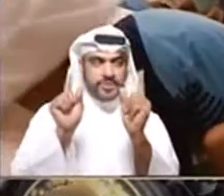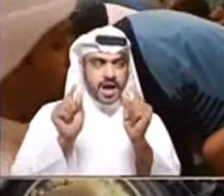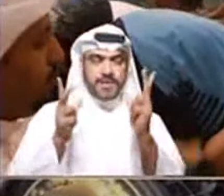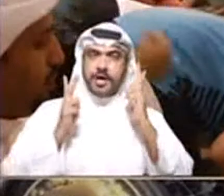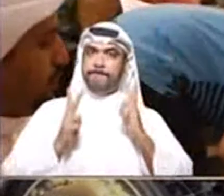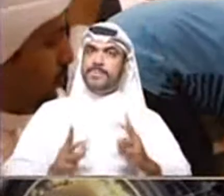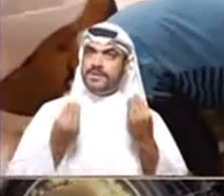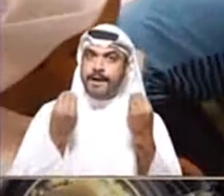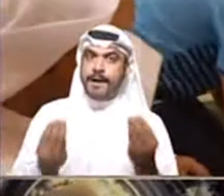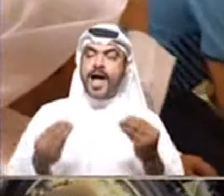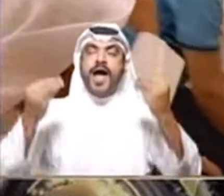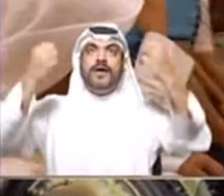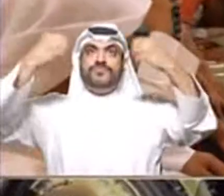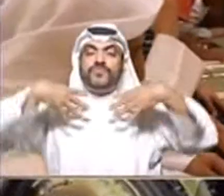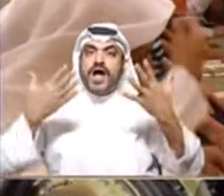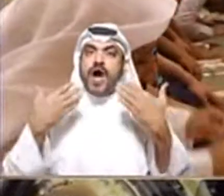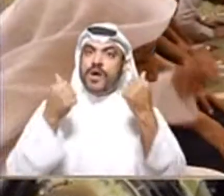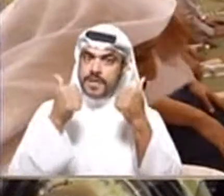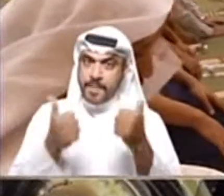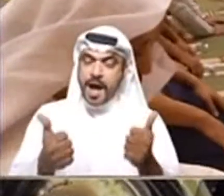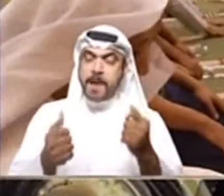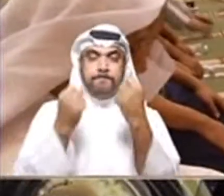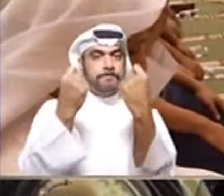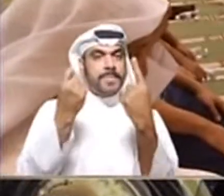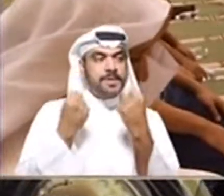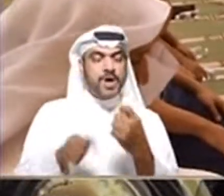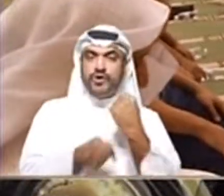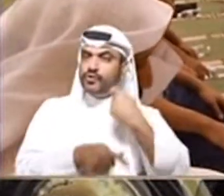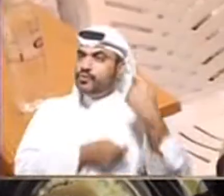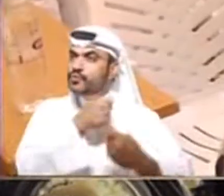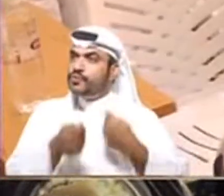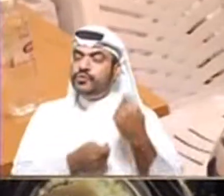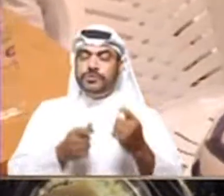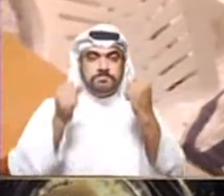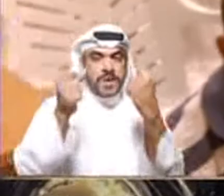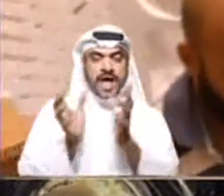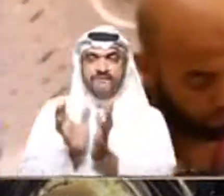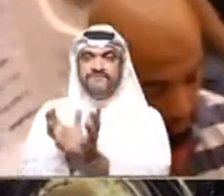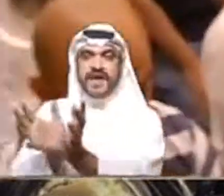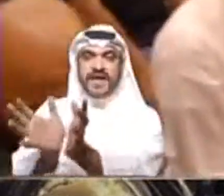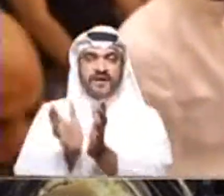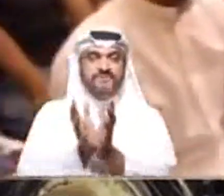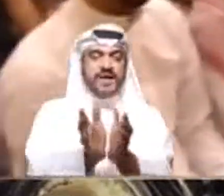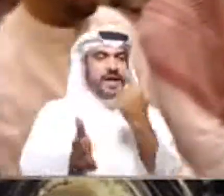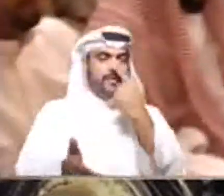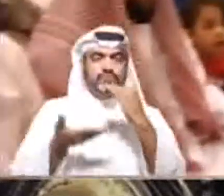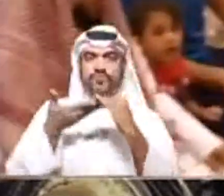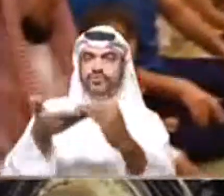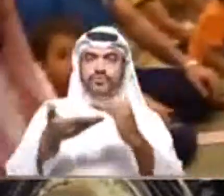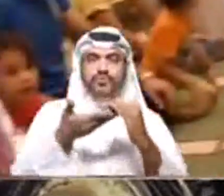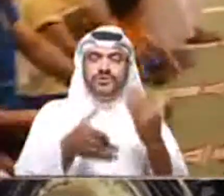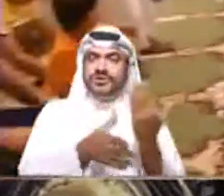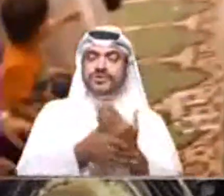في مختلف المحافظات للاطمئنان على سير العمل ومتابعة الفرق المكلفة بالأعمال التي من